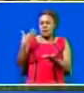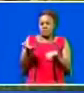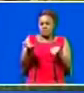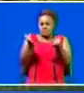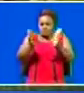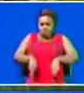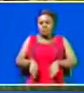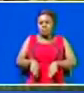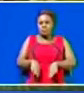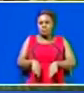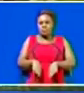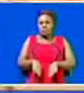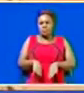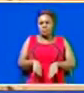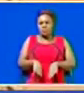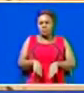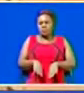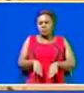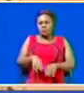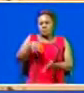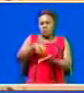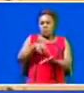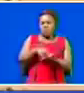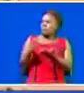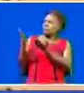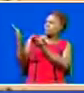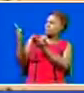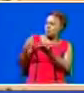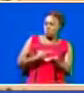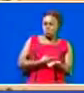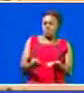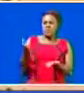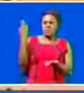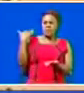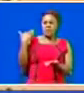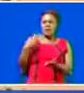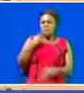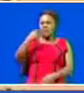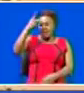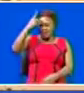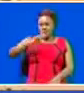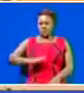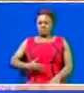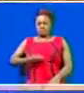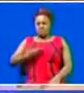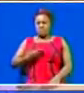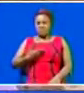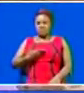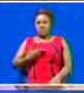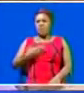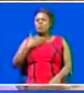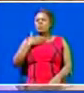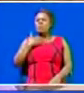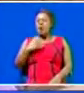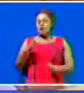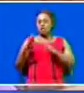na kuwa katika hatari ya kuporomoka. Hali ikibaki hivyo tangu wiki hiyo na kuwagadhabisha wazazi waliofahamu swala hilo. Nataka hiyo